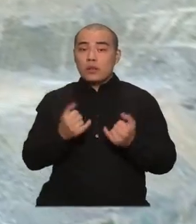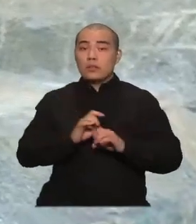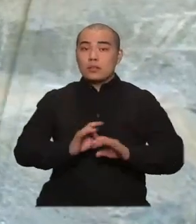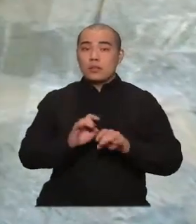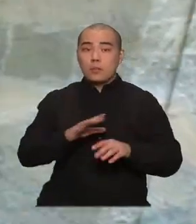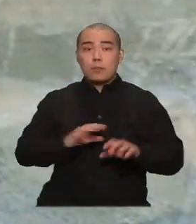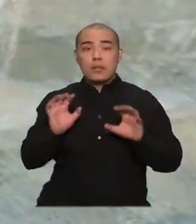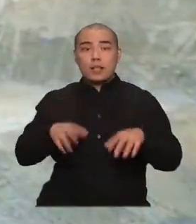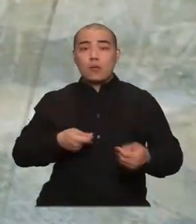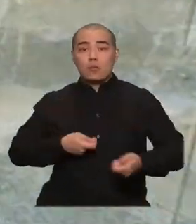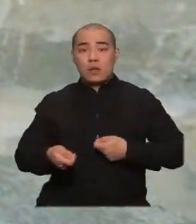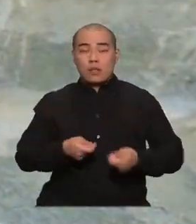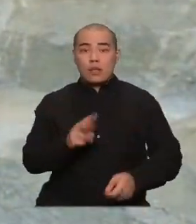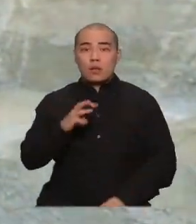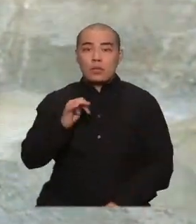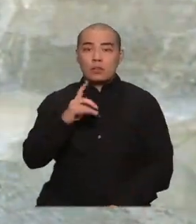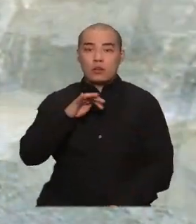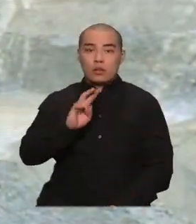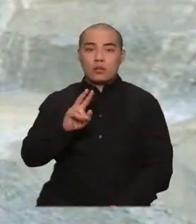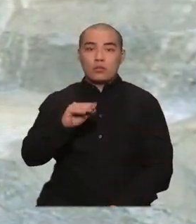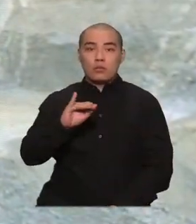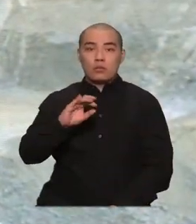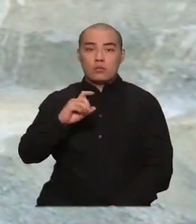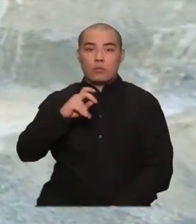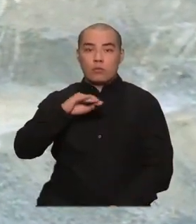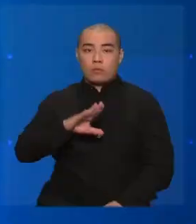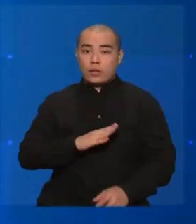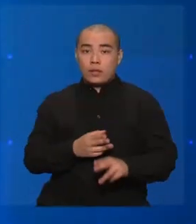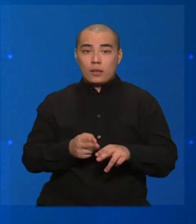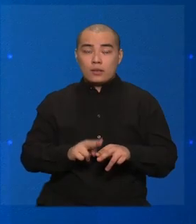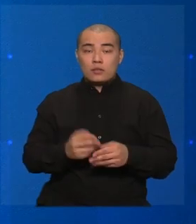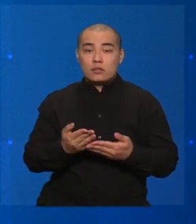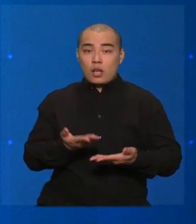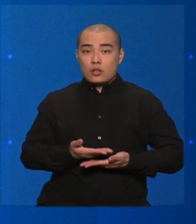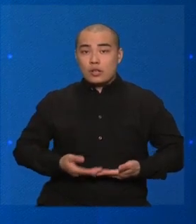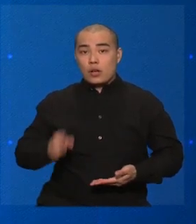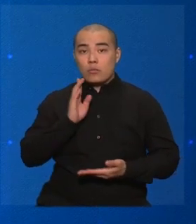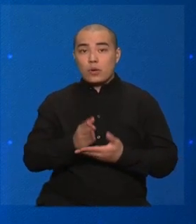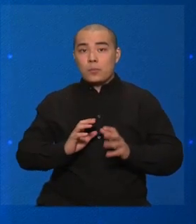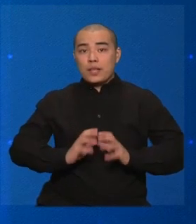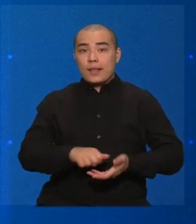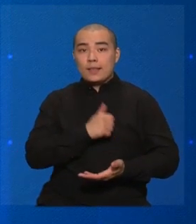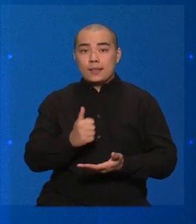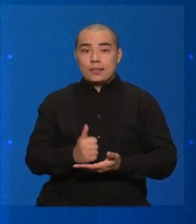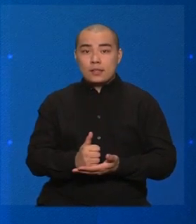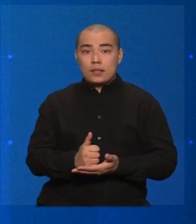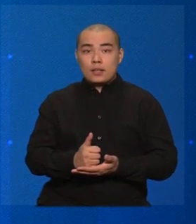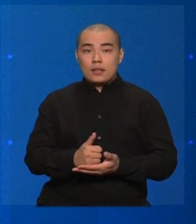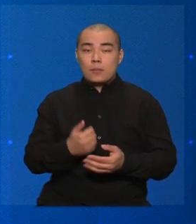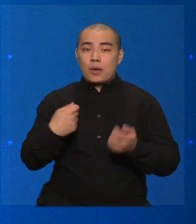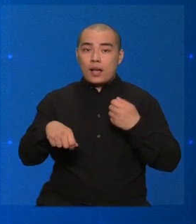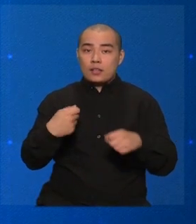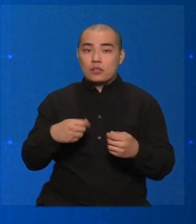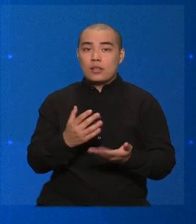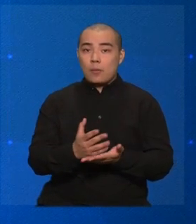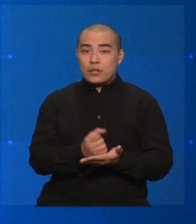сообщил председатель правления Миржан Юсупов. Отмечу, наша страна по-прежнему остается мировым лидером по добыче и продаже